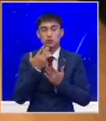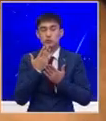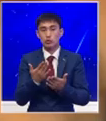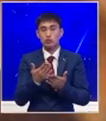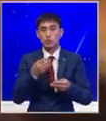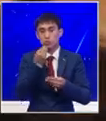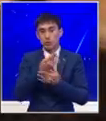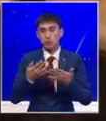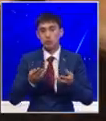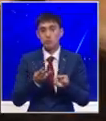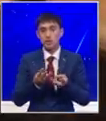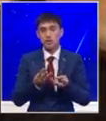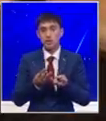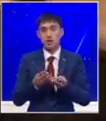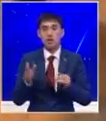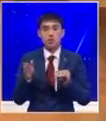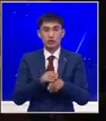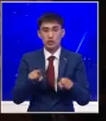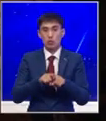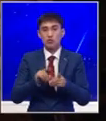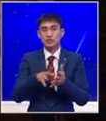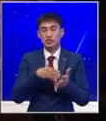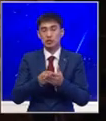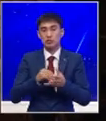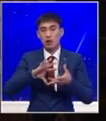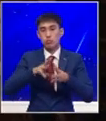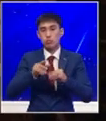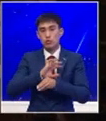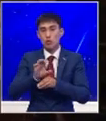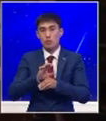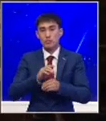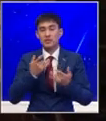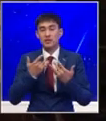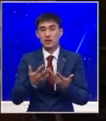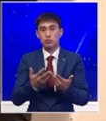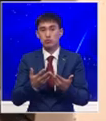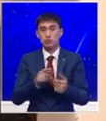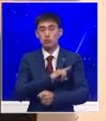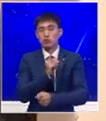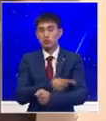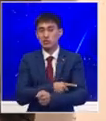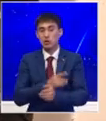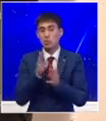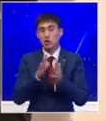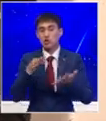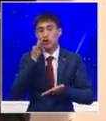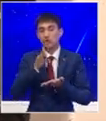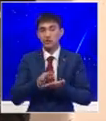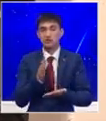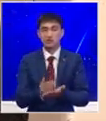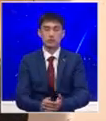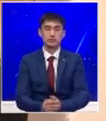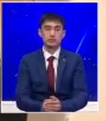на продукцию пекарни. Удовлетворение такого значительного объема – задача, требующая не только усилий, но и большой